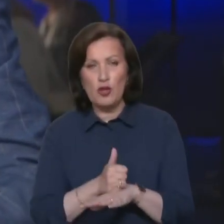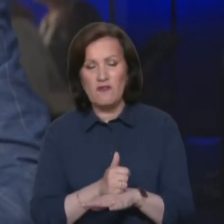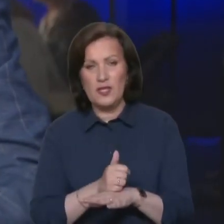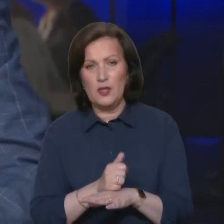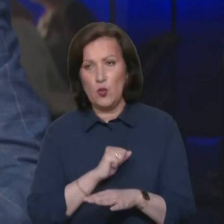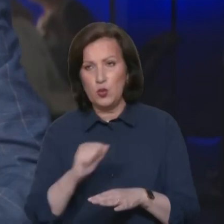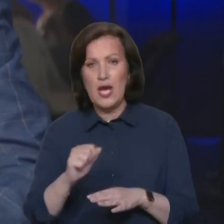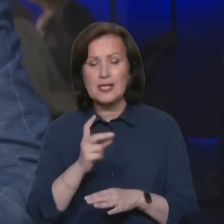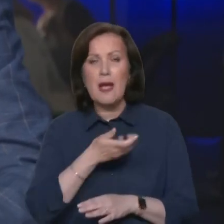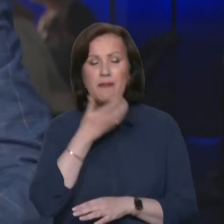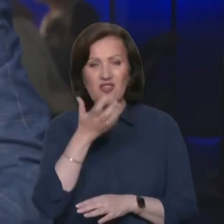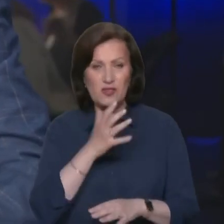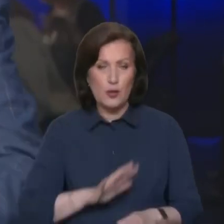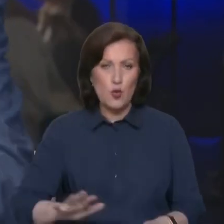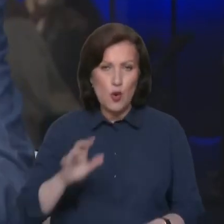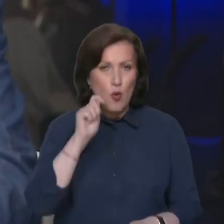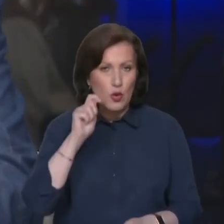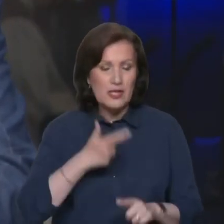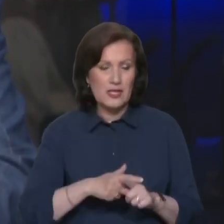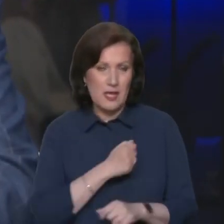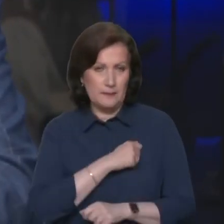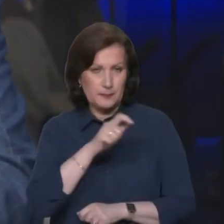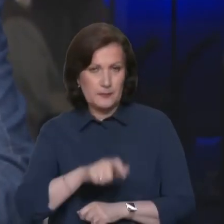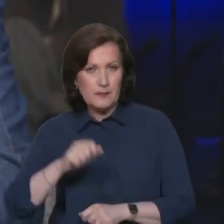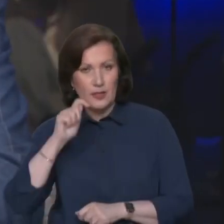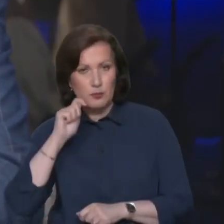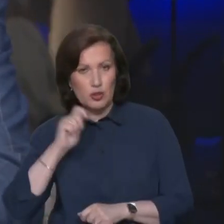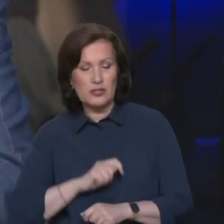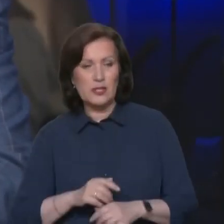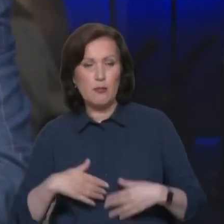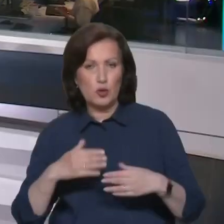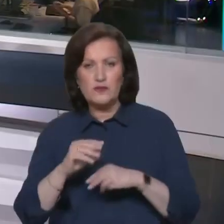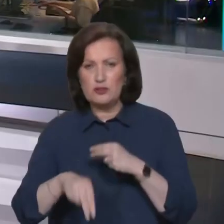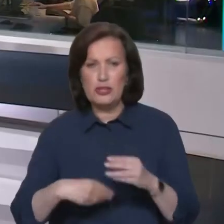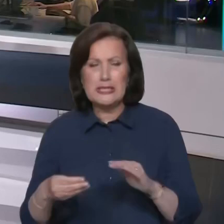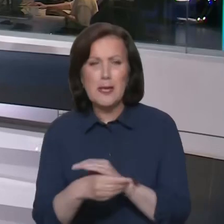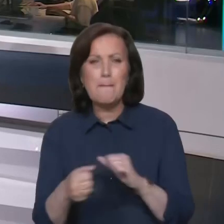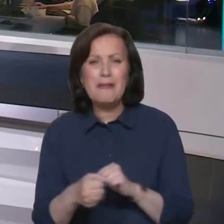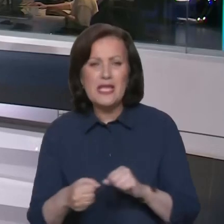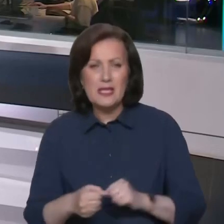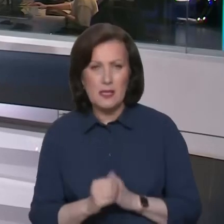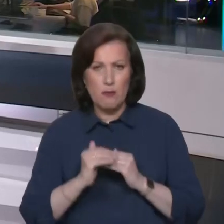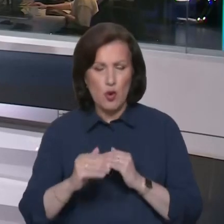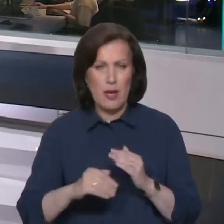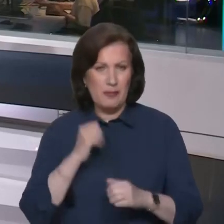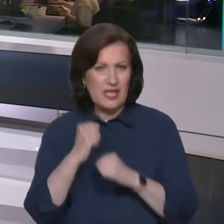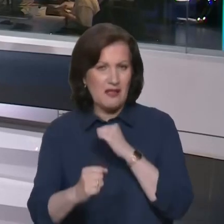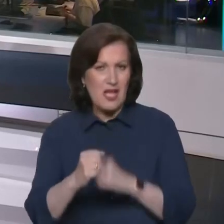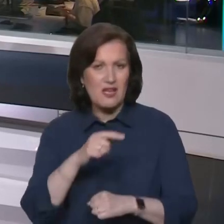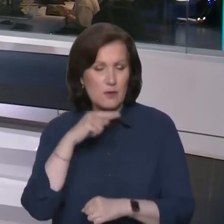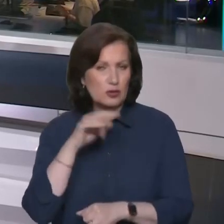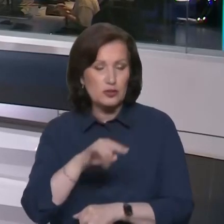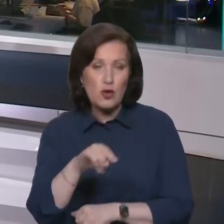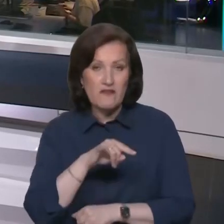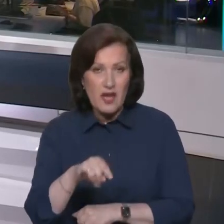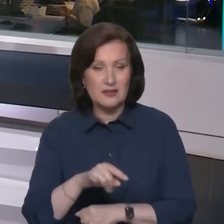припав на південь України, де бійці Збройних сил України просуваються через мінні поля під атаками російської